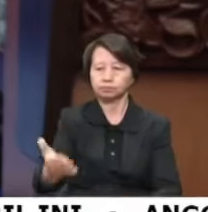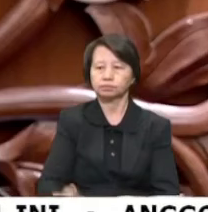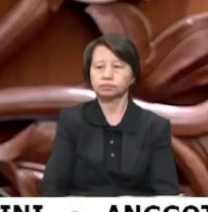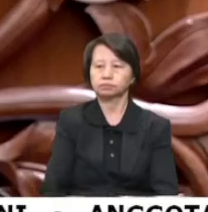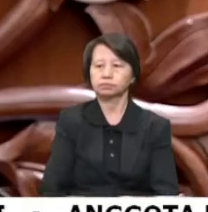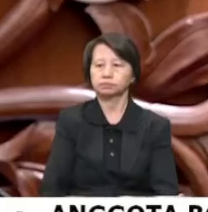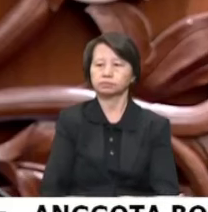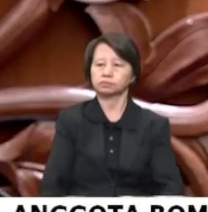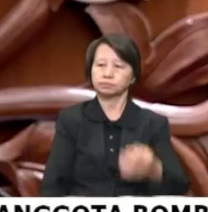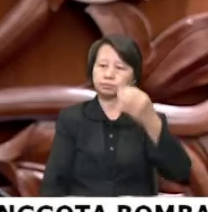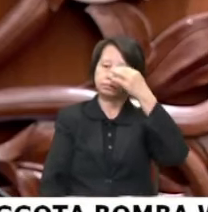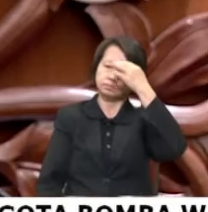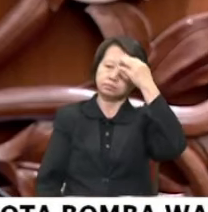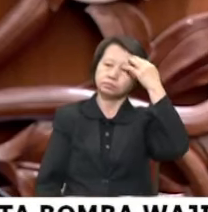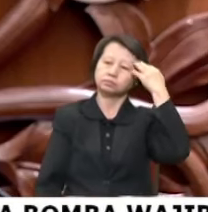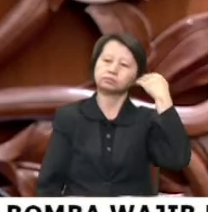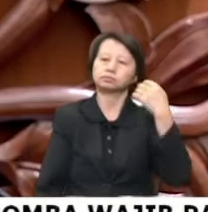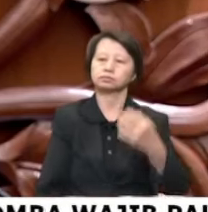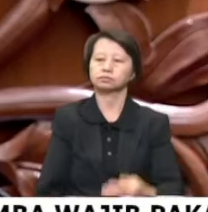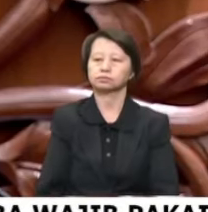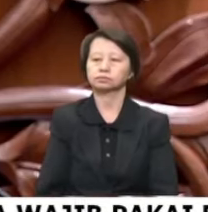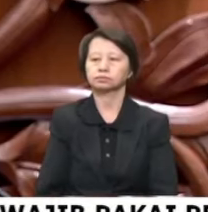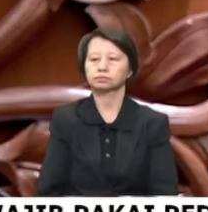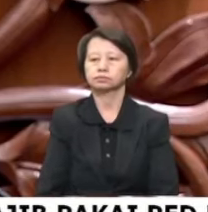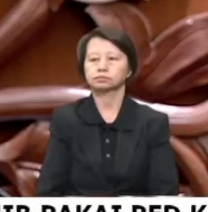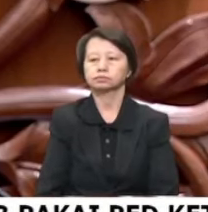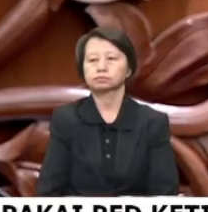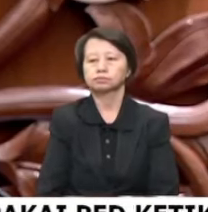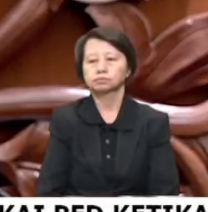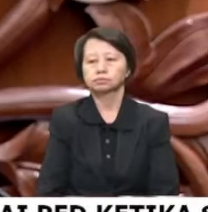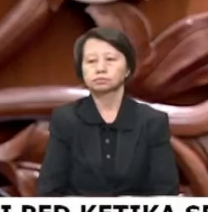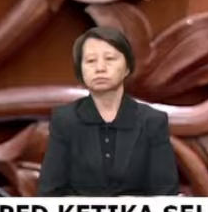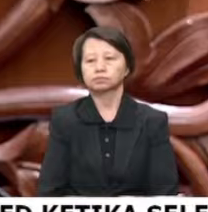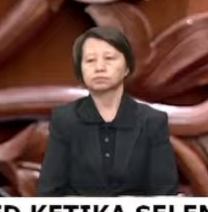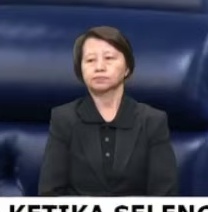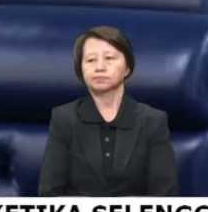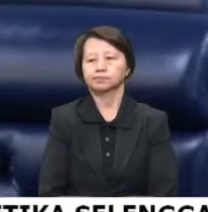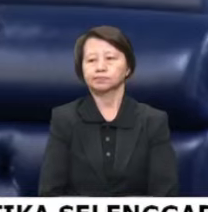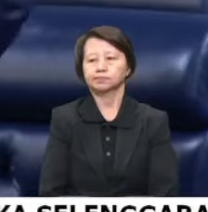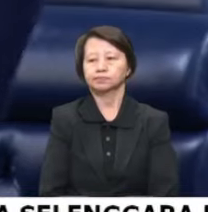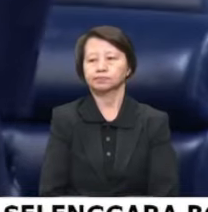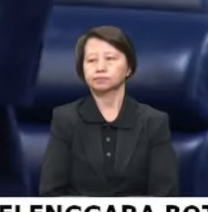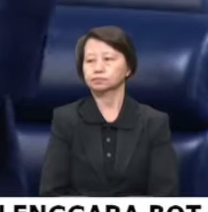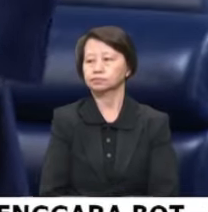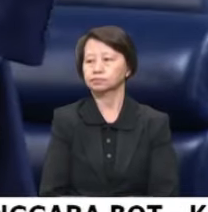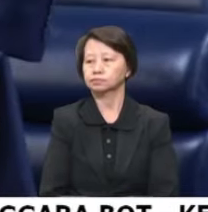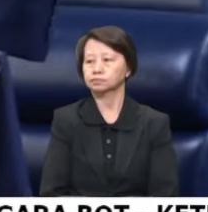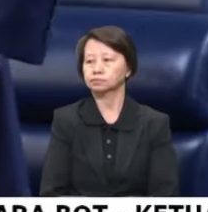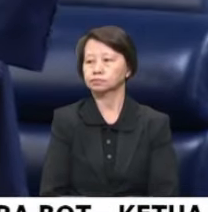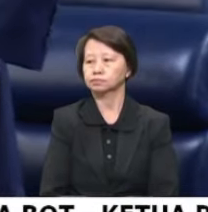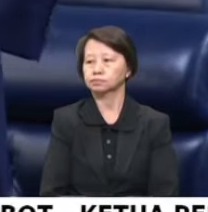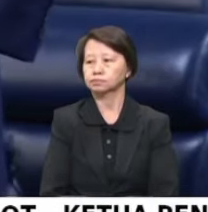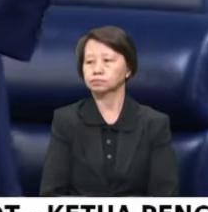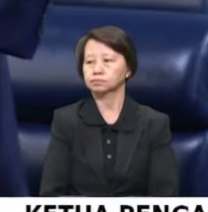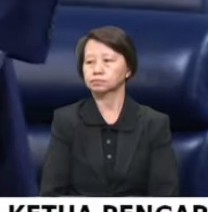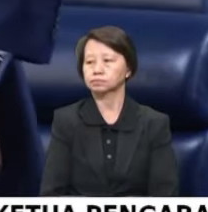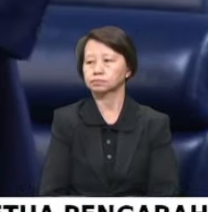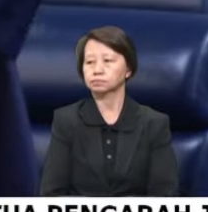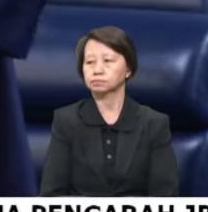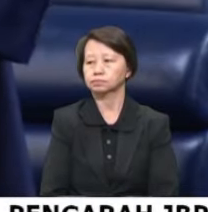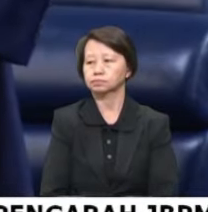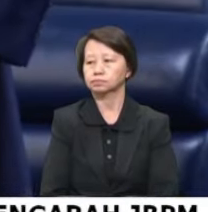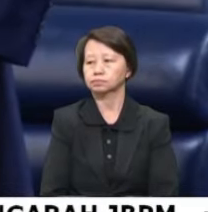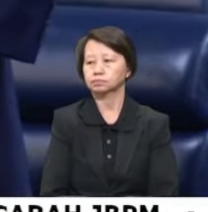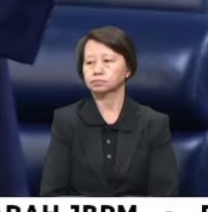Tuan Muhammad Sani bin Hamzan, Hulu Langat. Hamzan, kalau James Bond